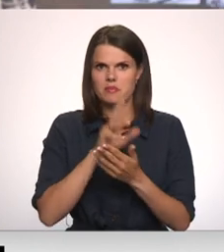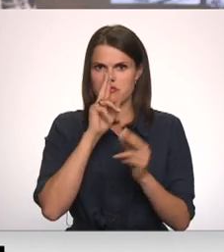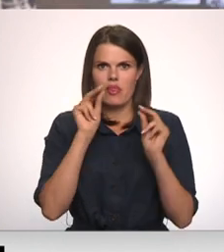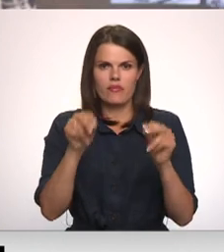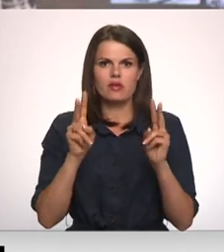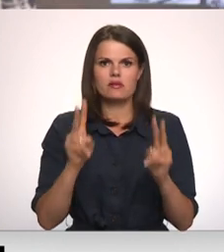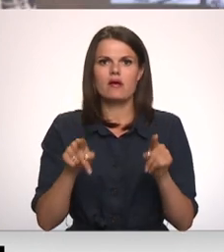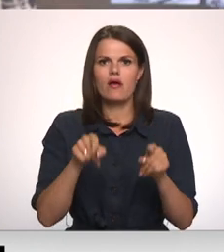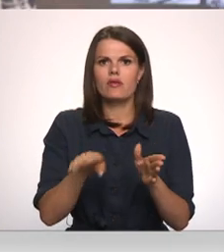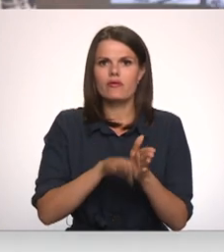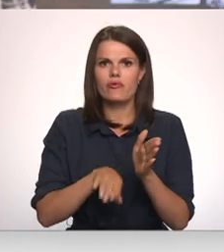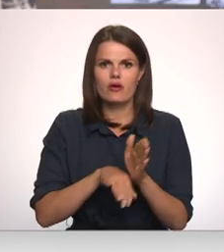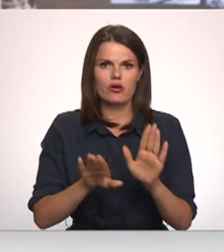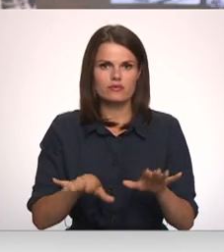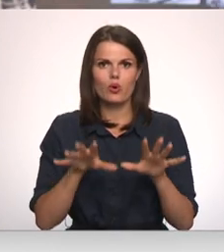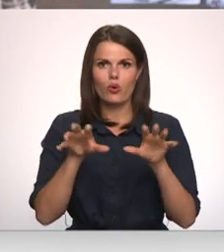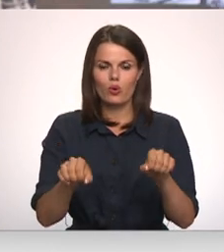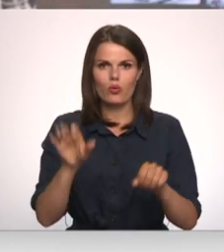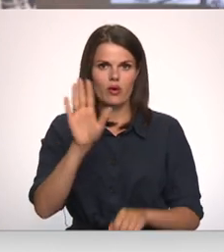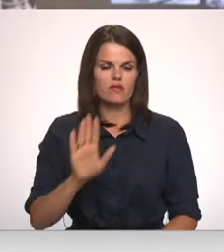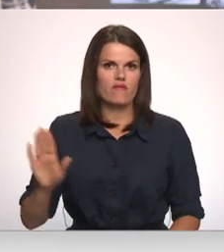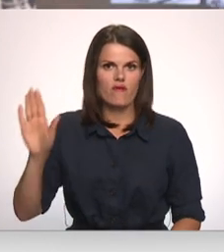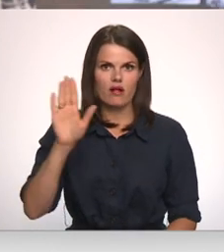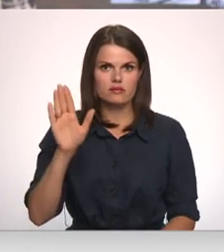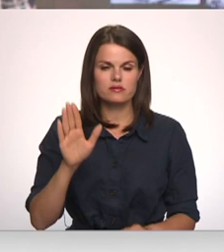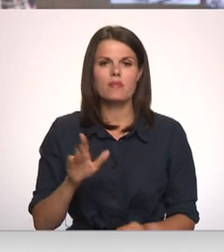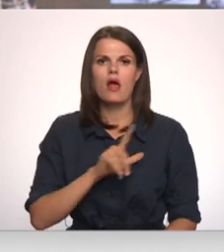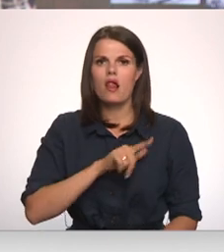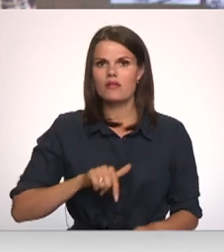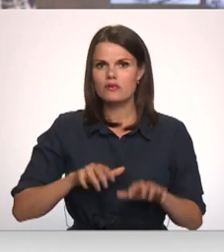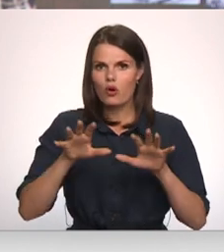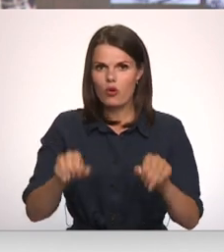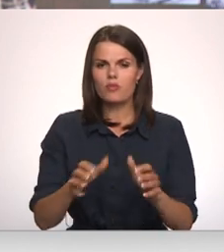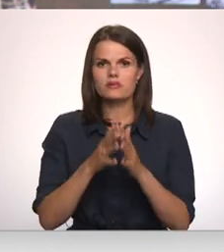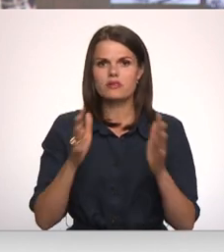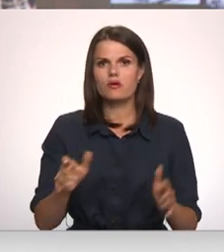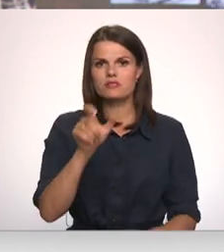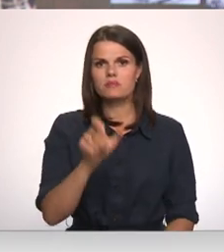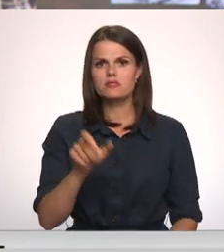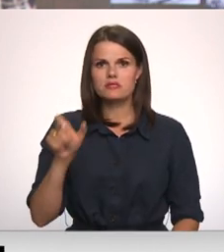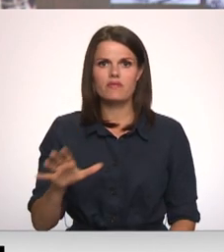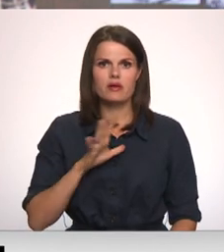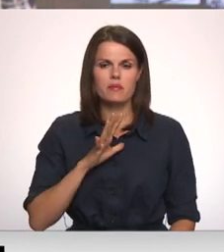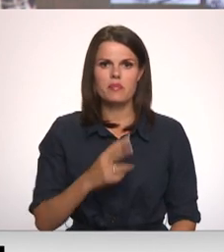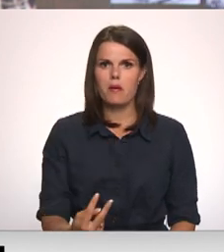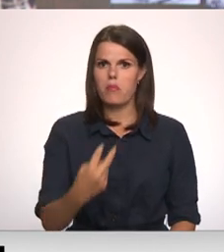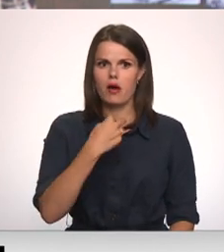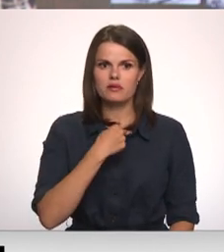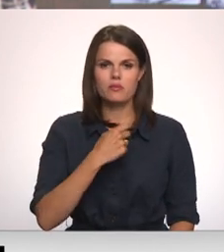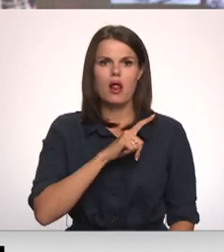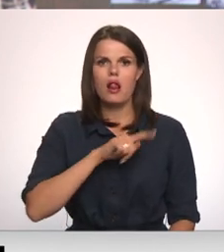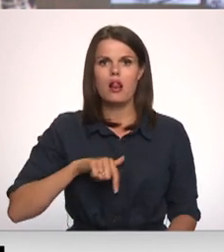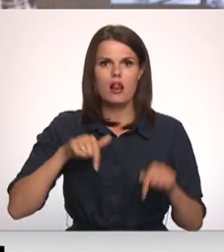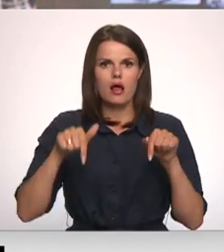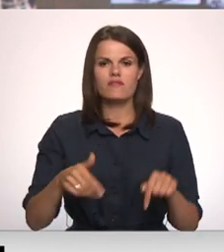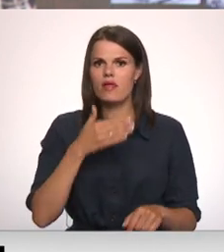Latvijas okupācija daudziem iedzīvotājiem bija absolūts pārsteigums. Latvijā tajā brīdī nebija demokrātisks režīms, tas